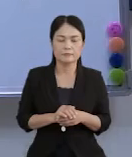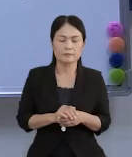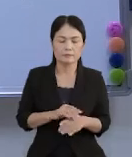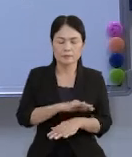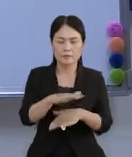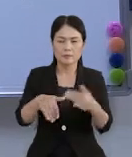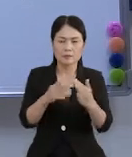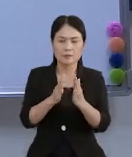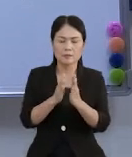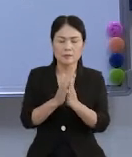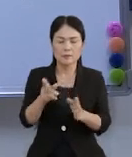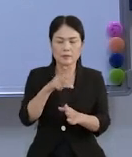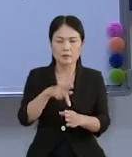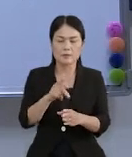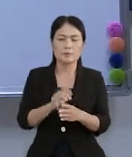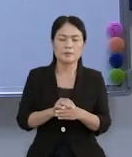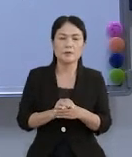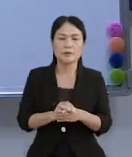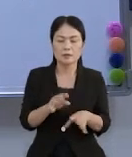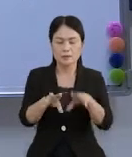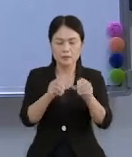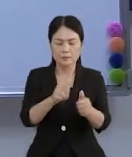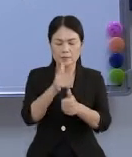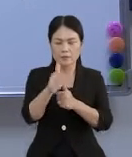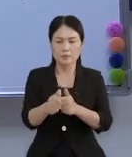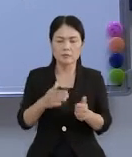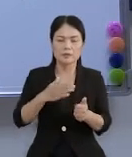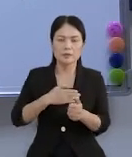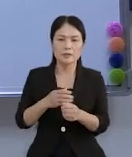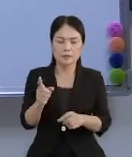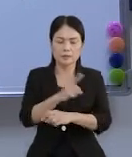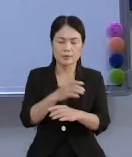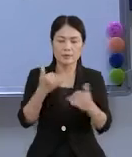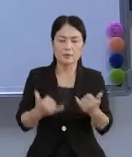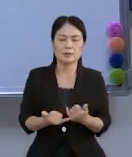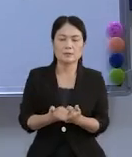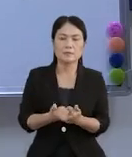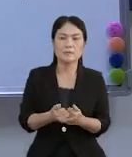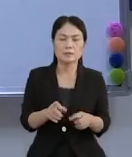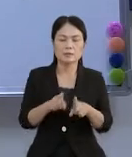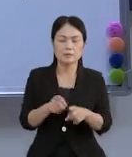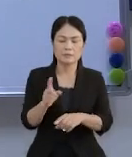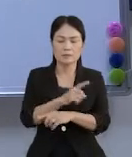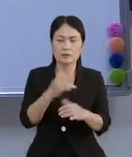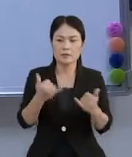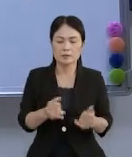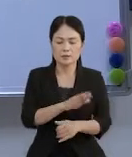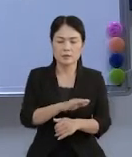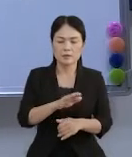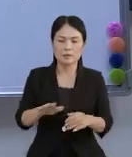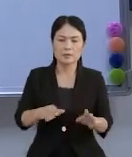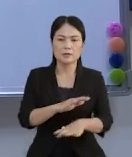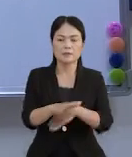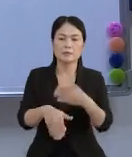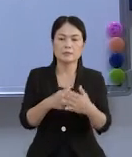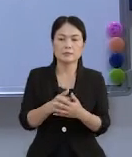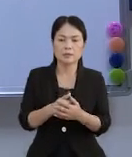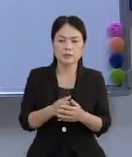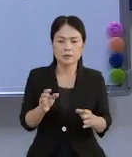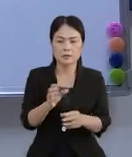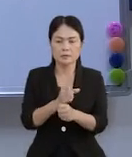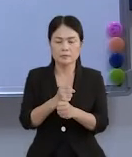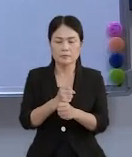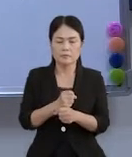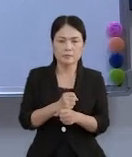trà. Ở cuốn sổ rập ca cho ruộng sắc xa phi trong ngày chủ mùi nhạc rù thay nít. Đại nơi thay nít cứ con tiếng ọc nế.